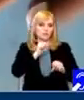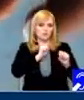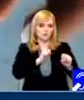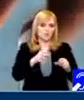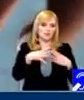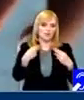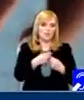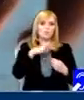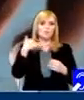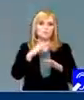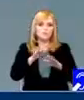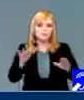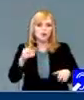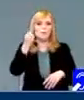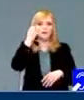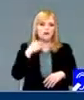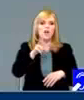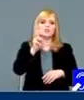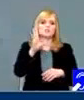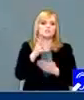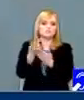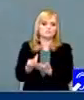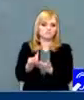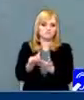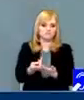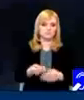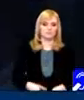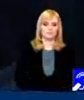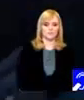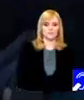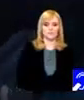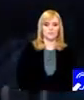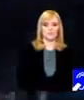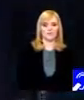locuințele familiilor cu mulți copii, a bătrânilor și celor țintuiți la pat.